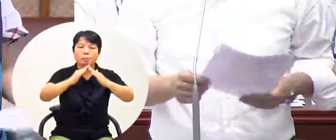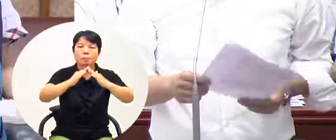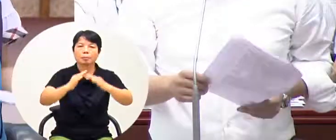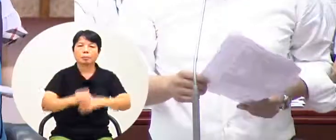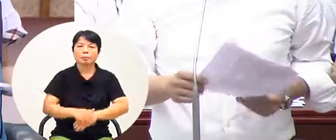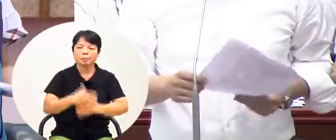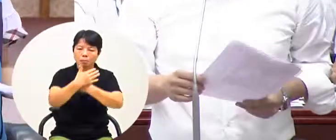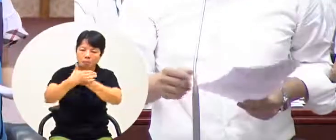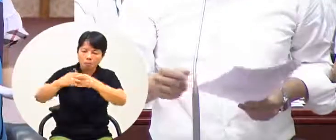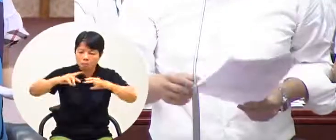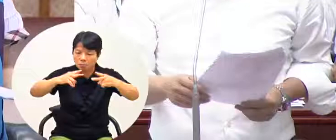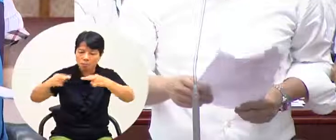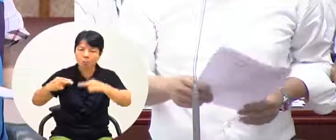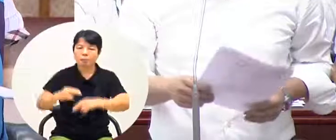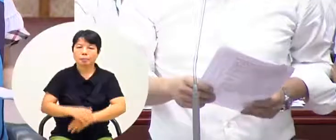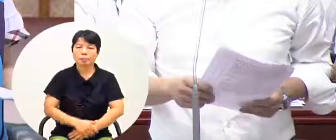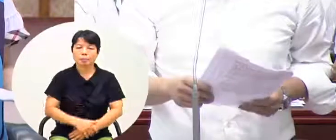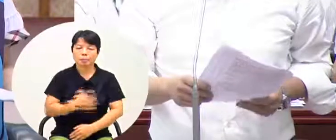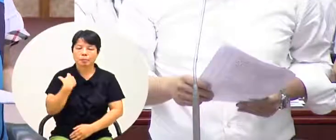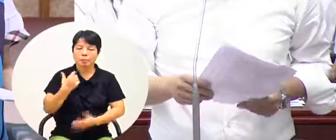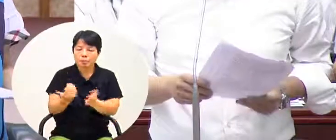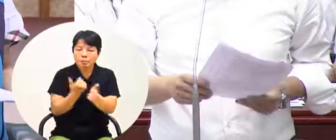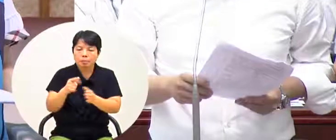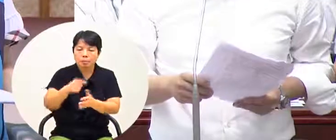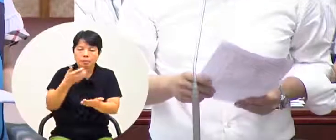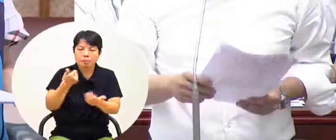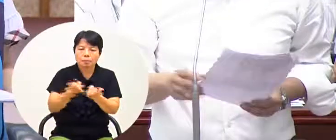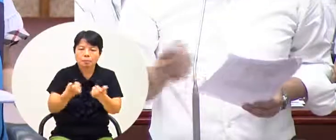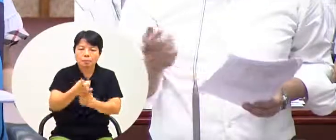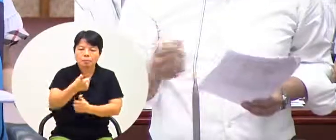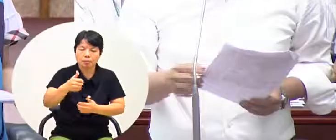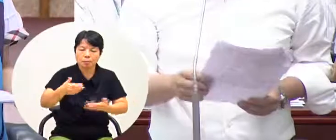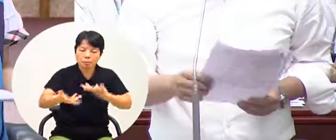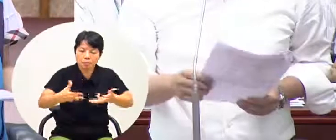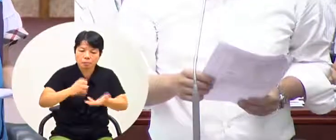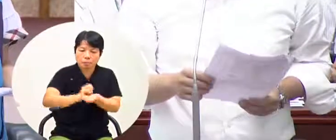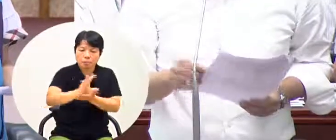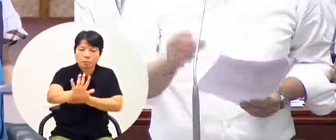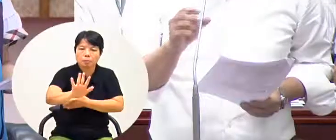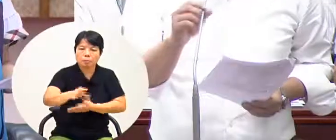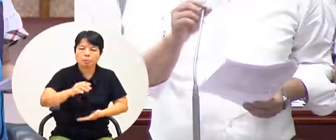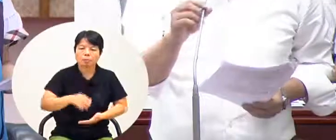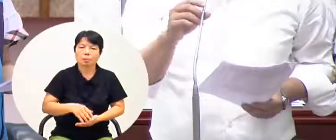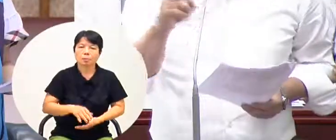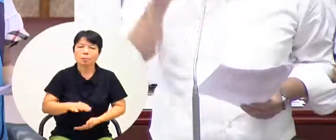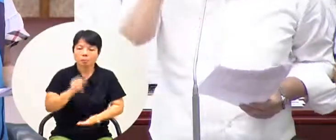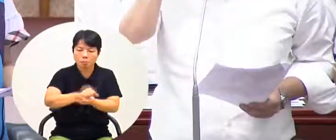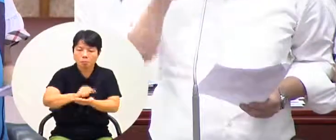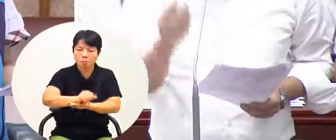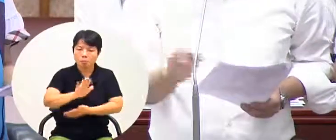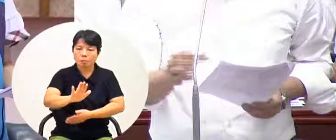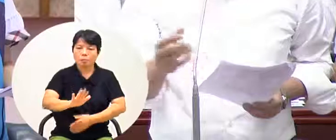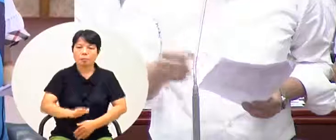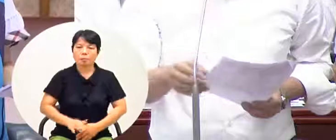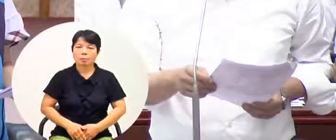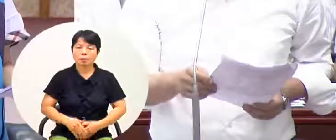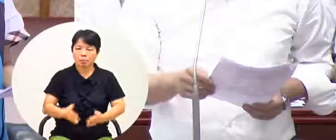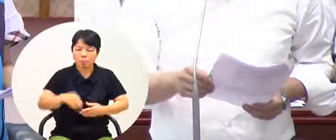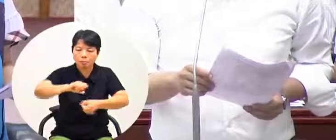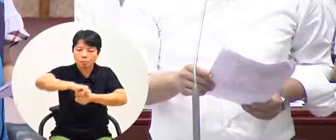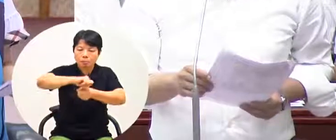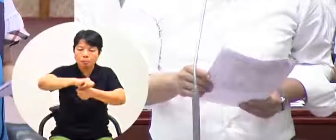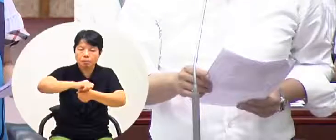刚包括说在议员在我们的业务报告里面有提到，我们有提到说我们已经政策决定，然后也取得市府这边的